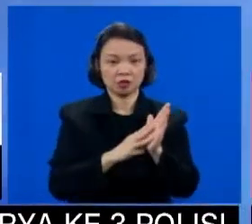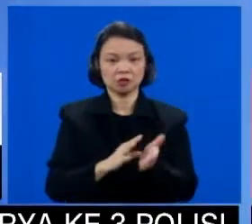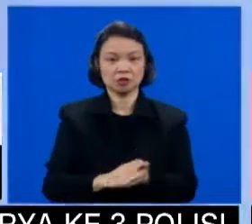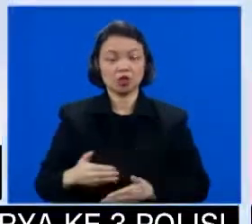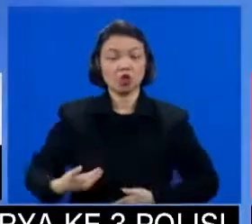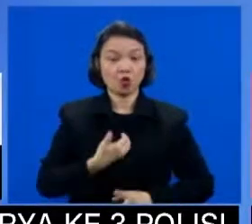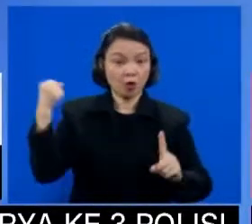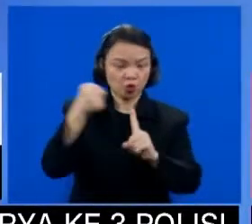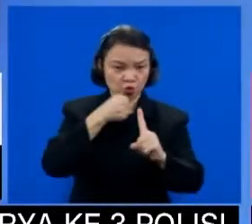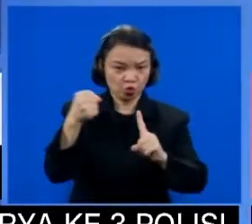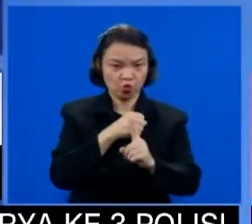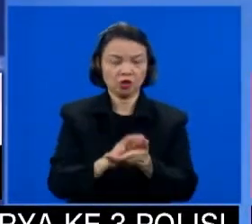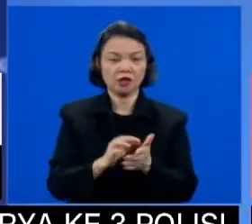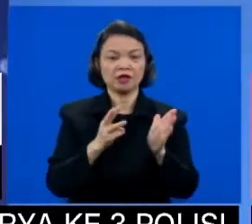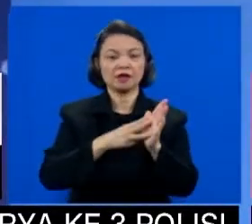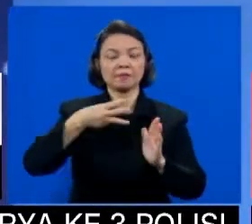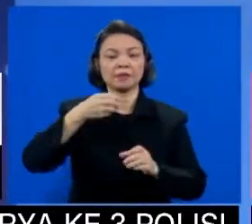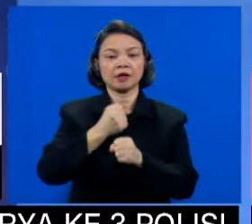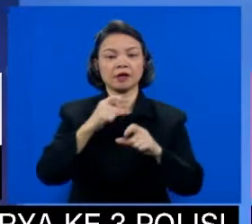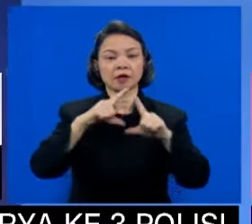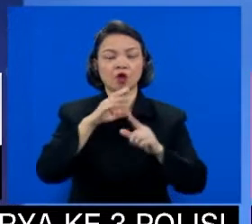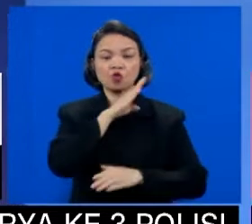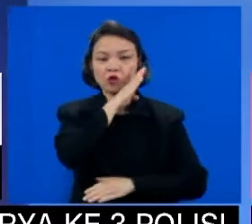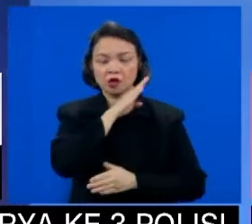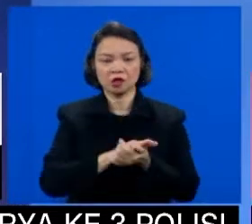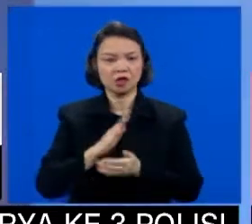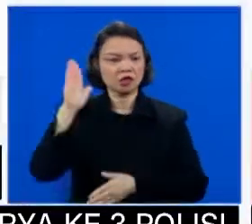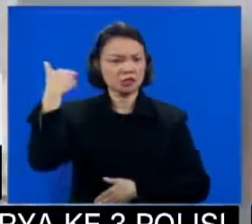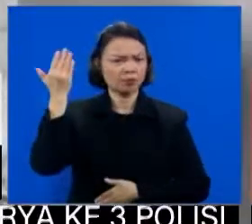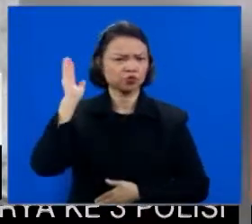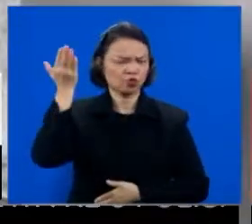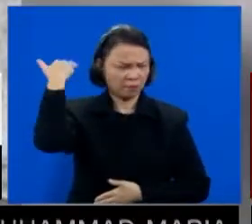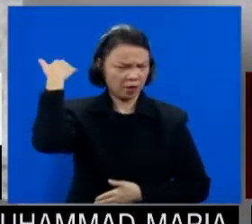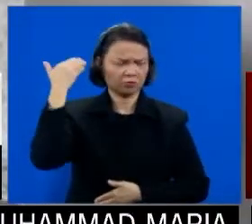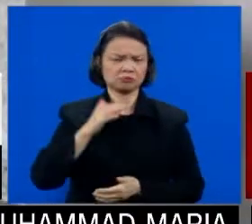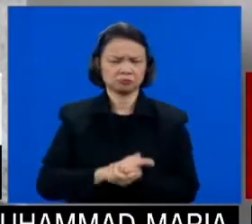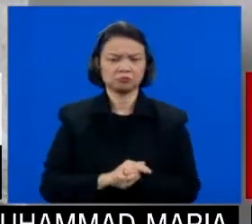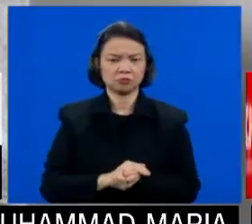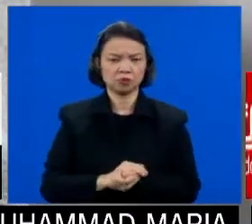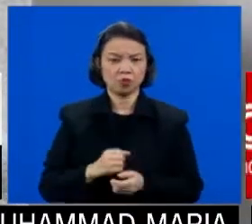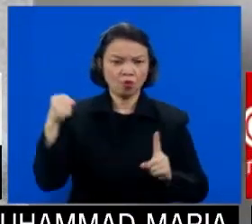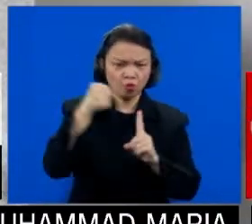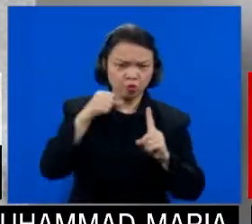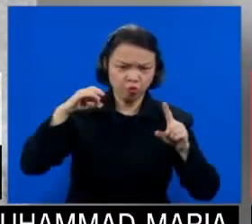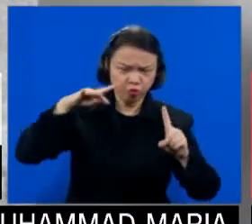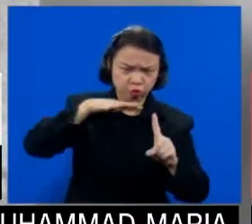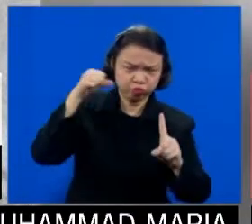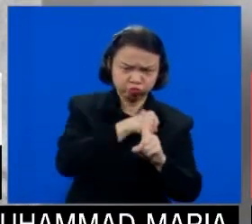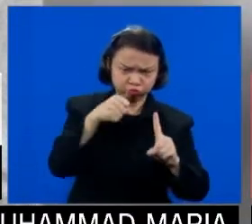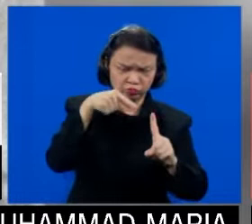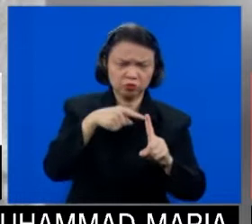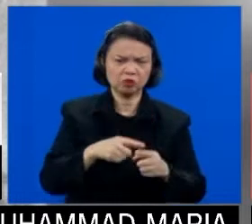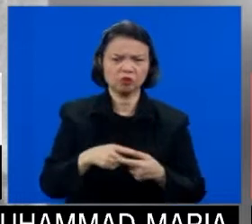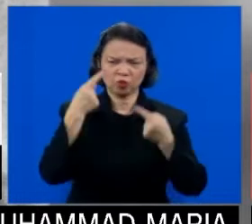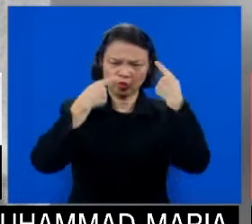di kawasan Mega Kuningan Setiabudi, Jakarta Selatan, Sabtu dini hari lalu. Akibat pengeroyokan tersebut, korban mengalami luka